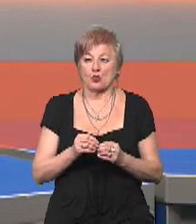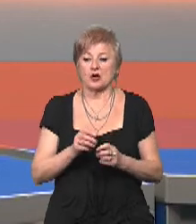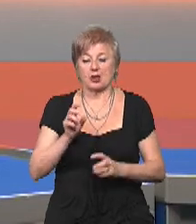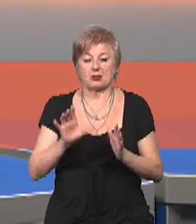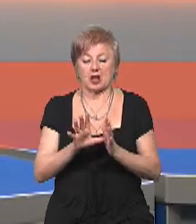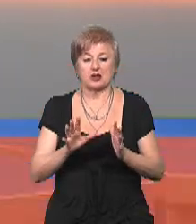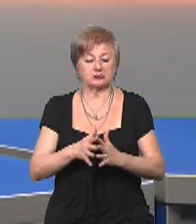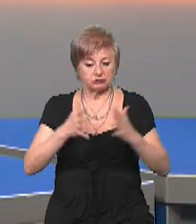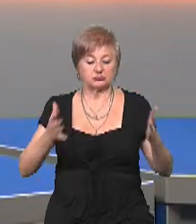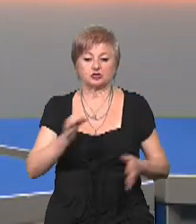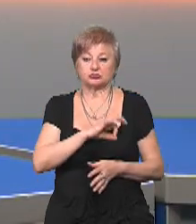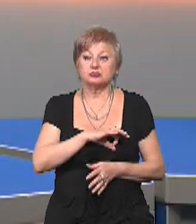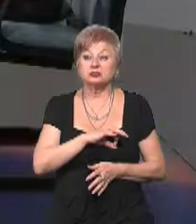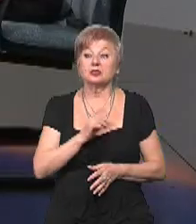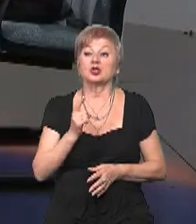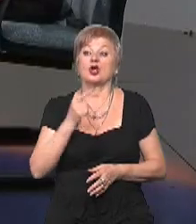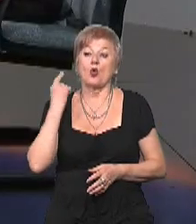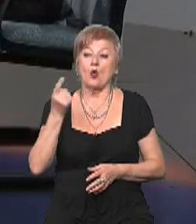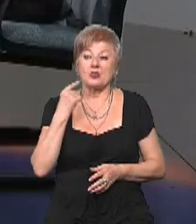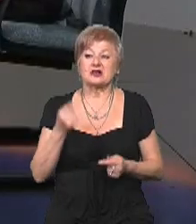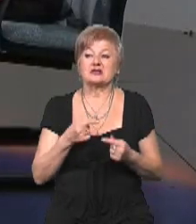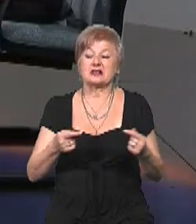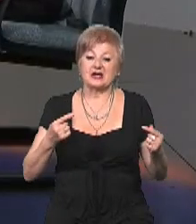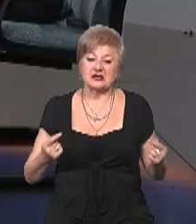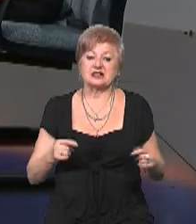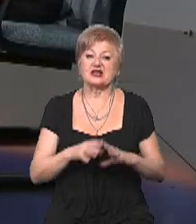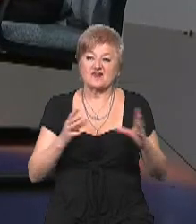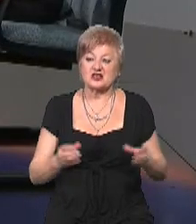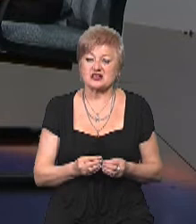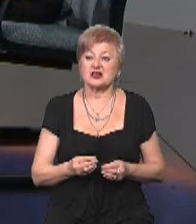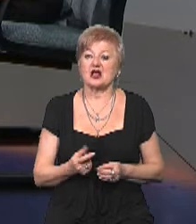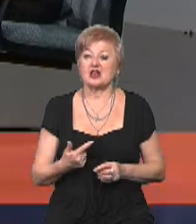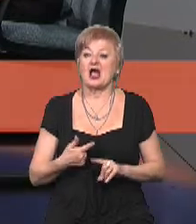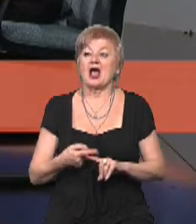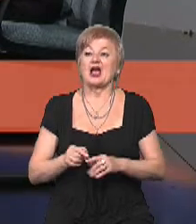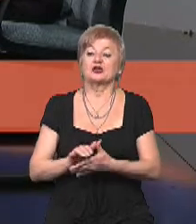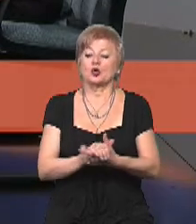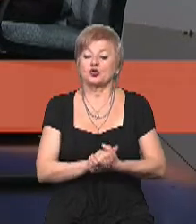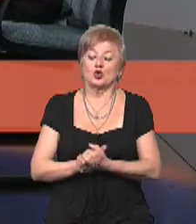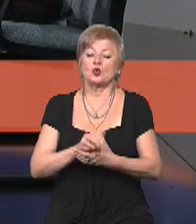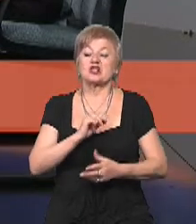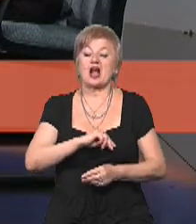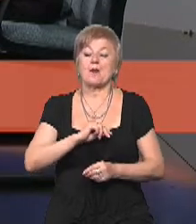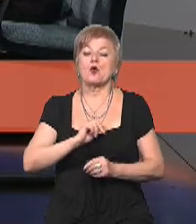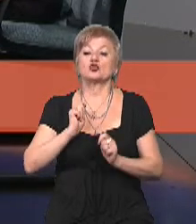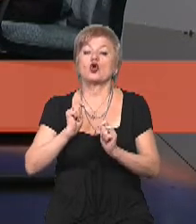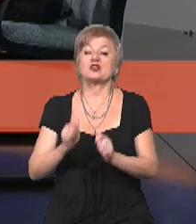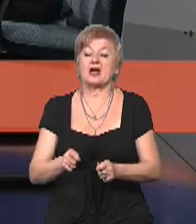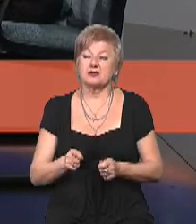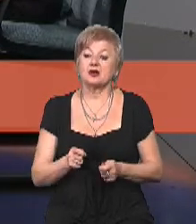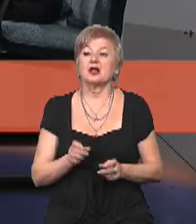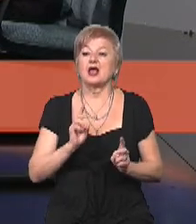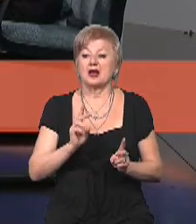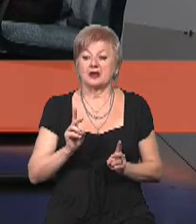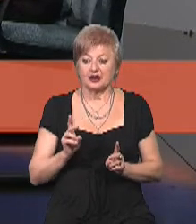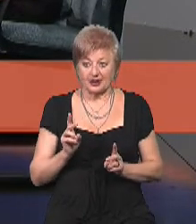предприятий и предприятий областей различных в целом. Это союз работодателей, который, в